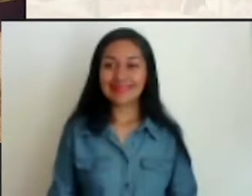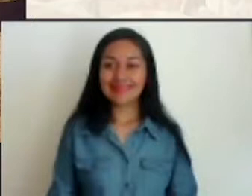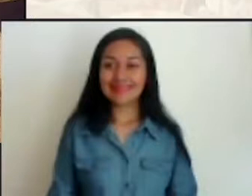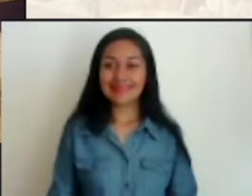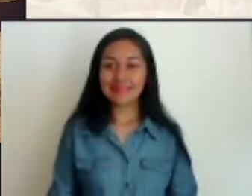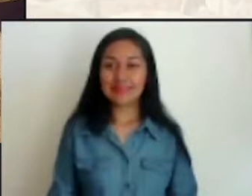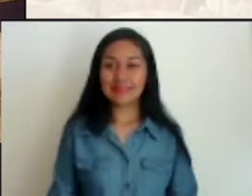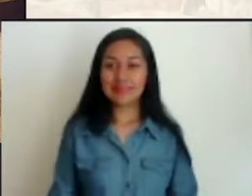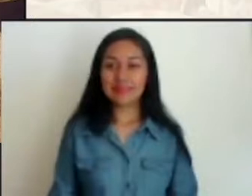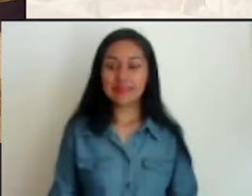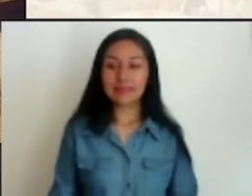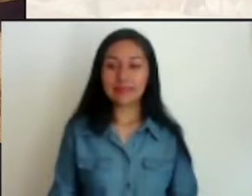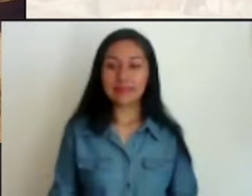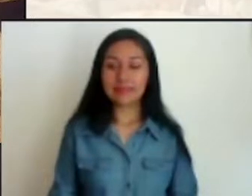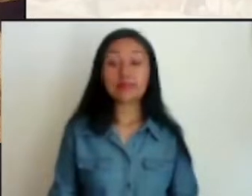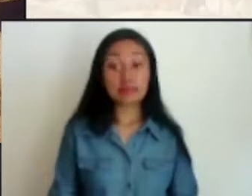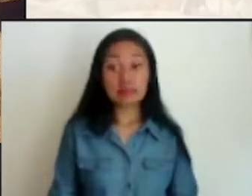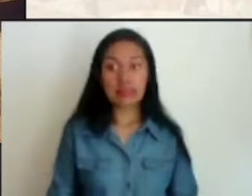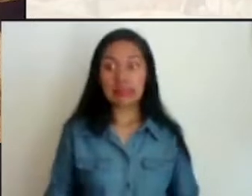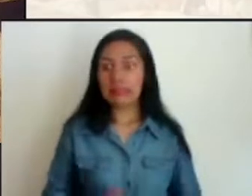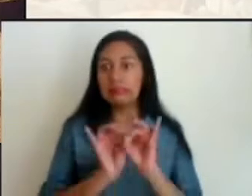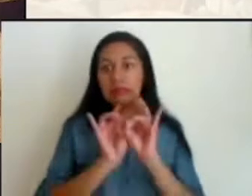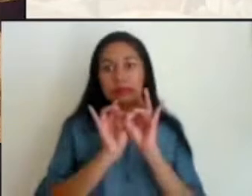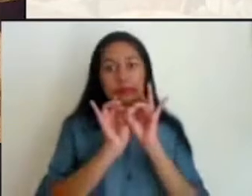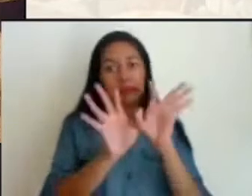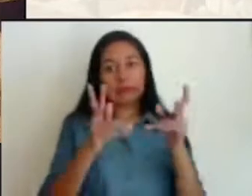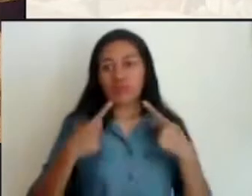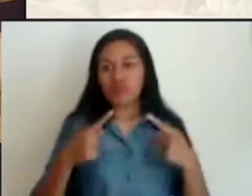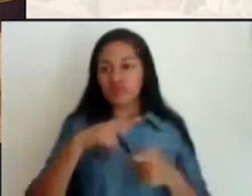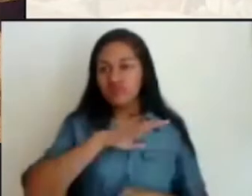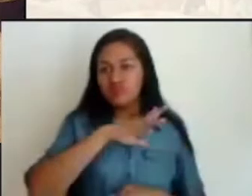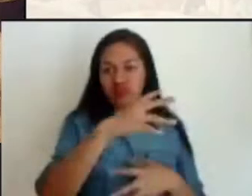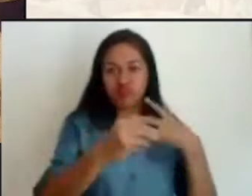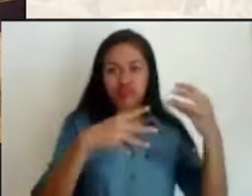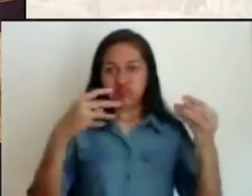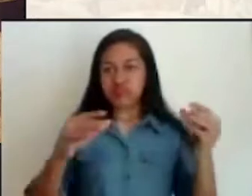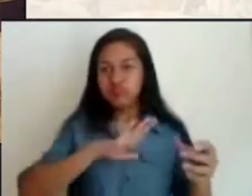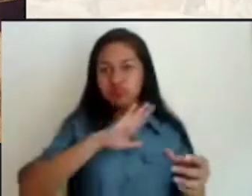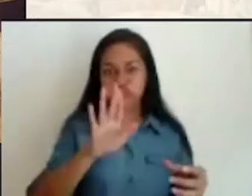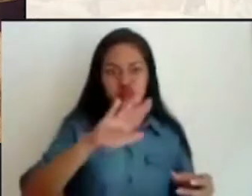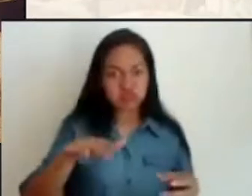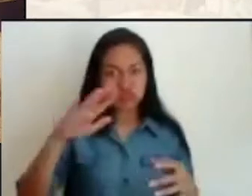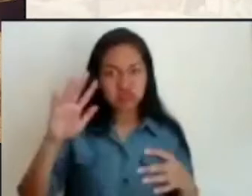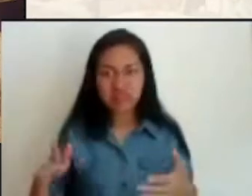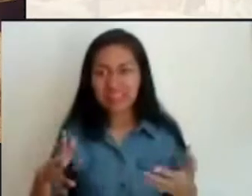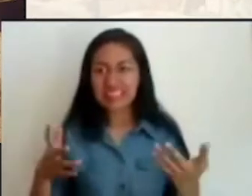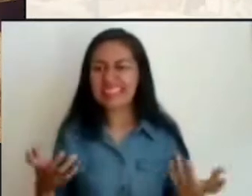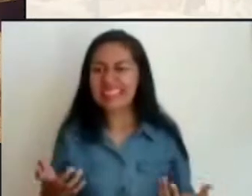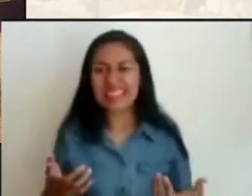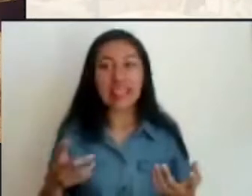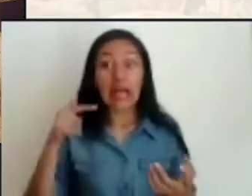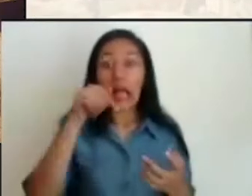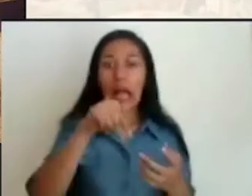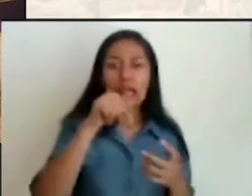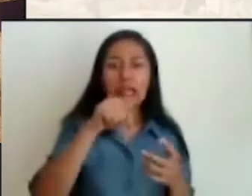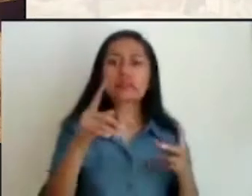Passando il picco di muertes en enfermedad, il mismo doge, Albice Mocenigo, presenta a la